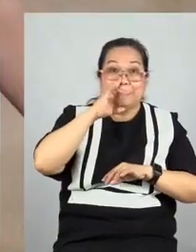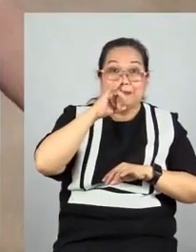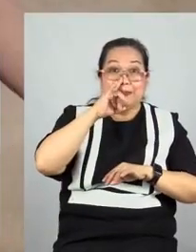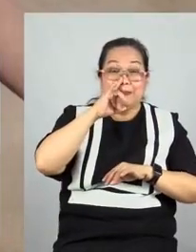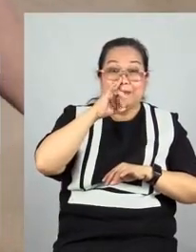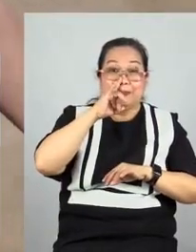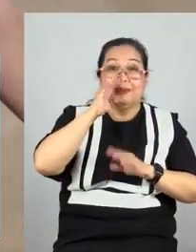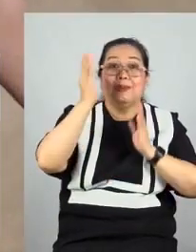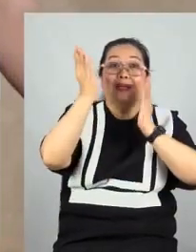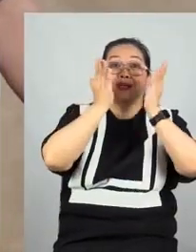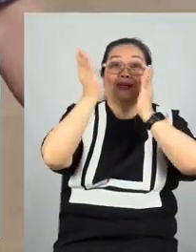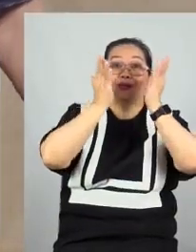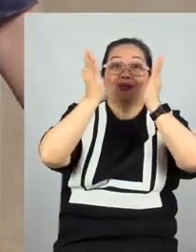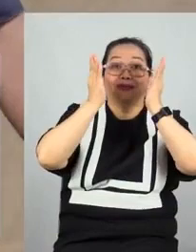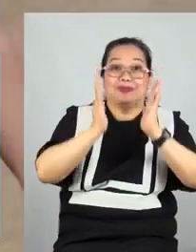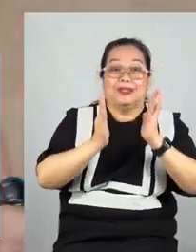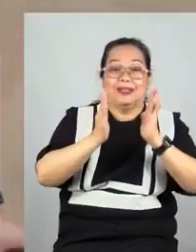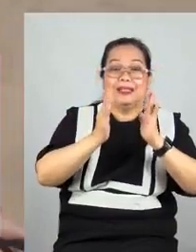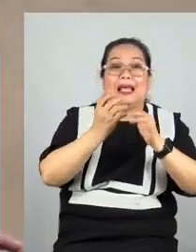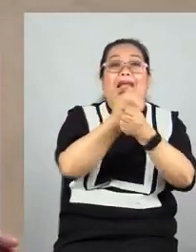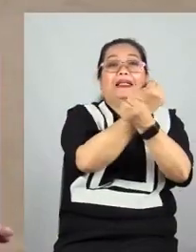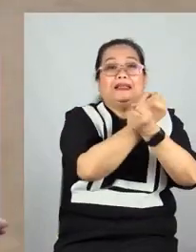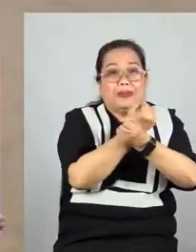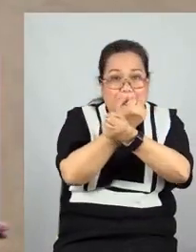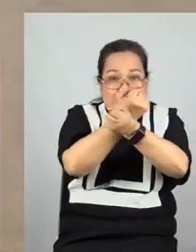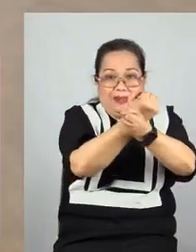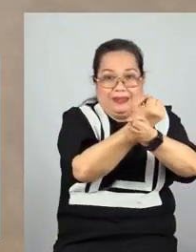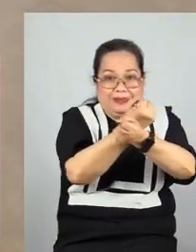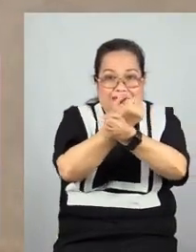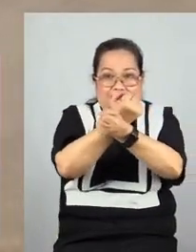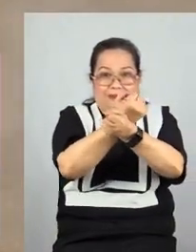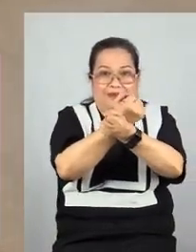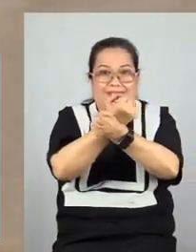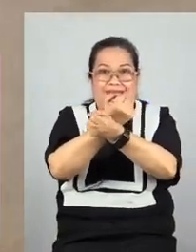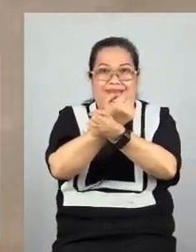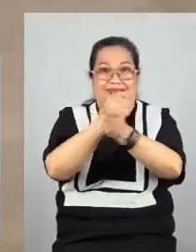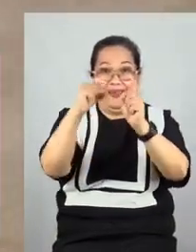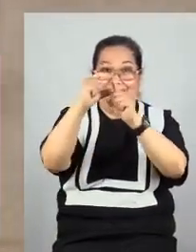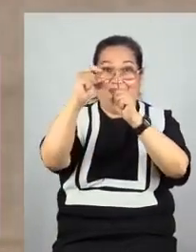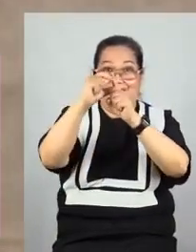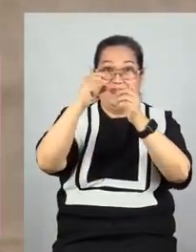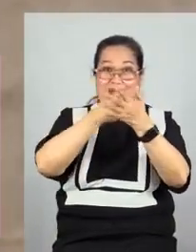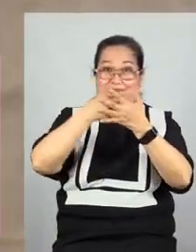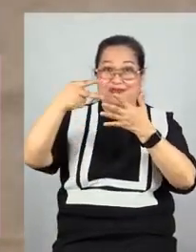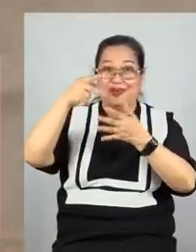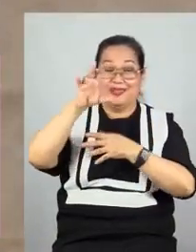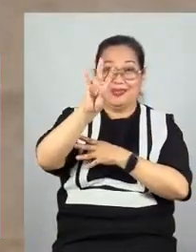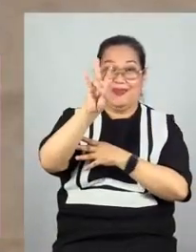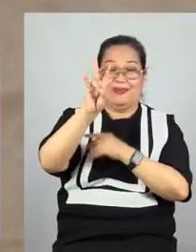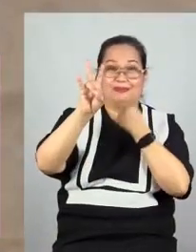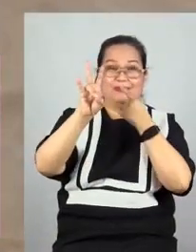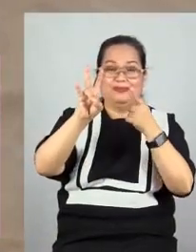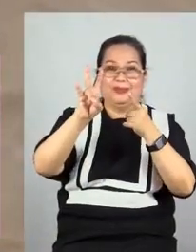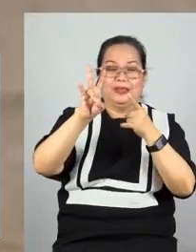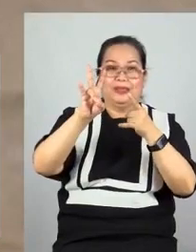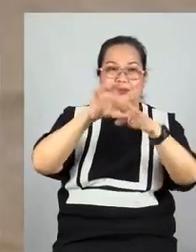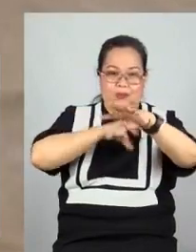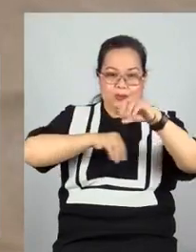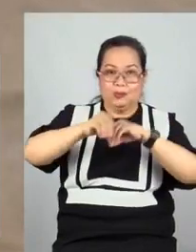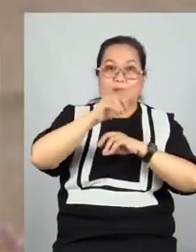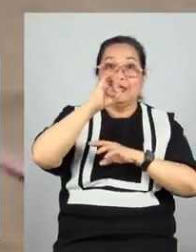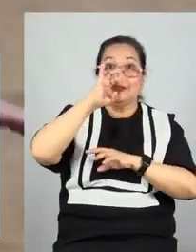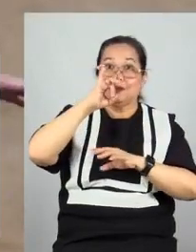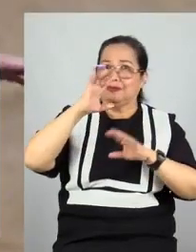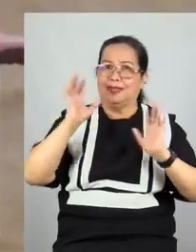Hindi lingkod, servant yun eh, alipin. Sapagkat yung word na yun sa verse 7, taking the form of a